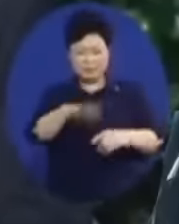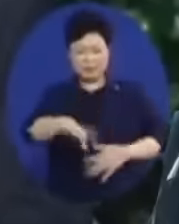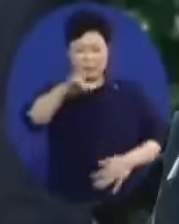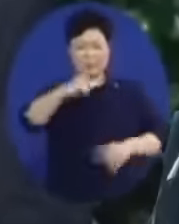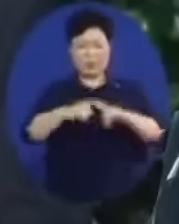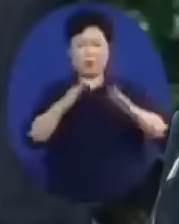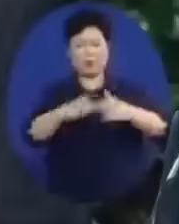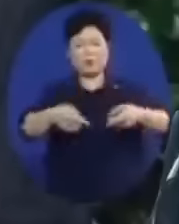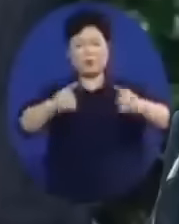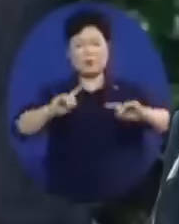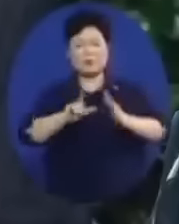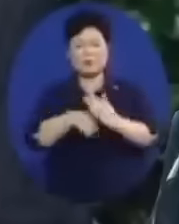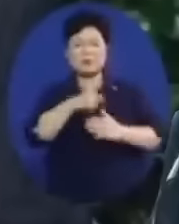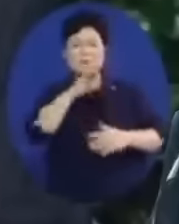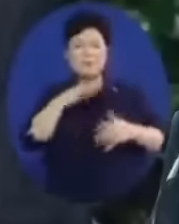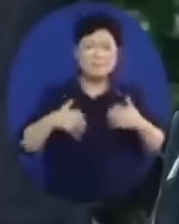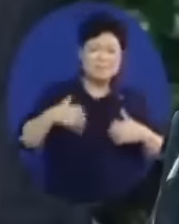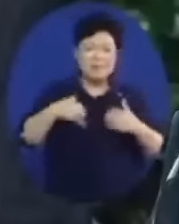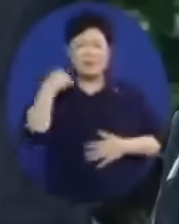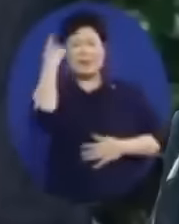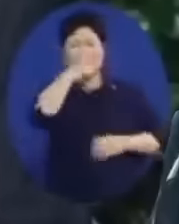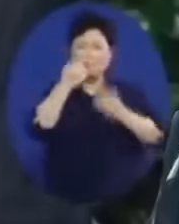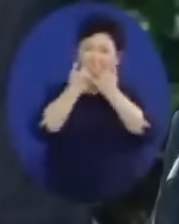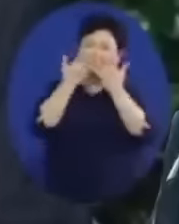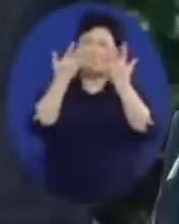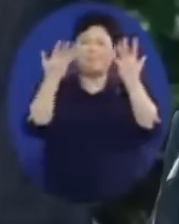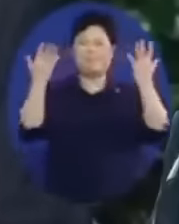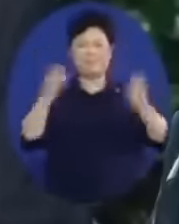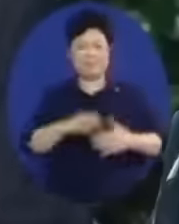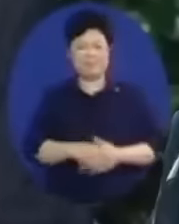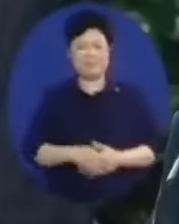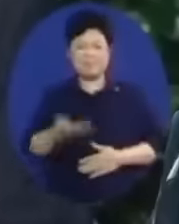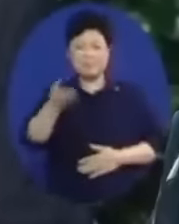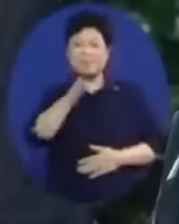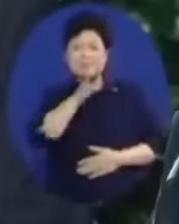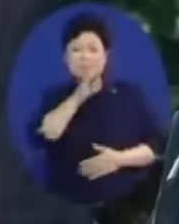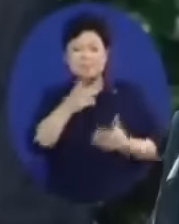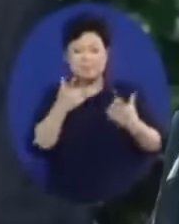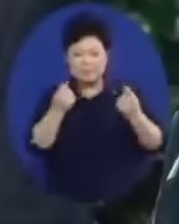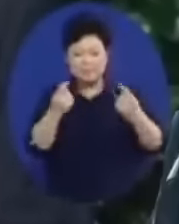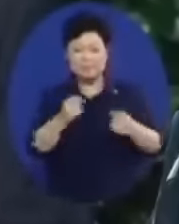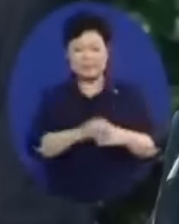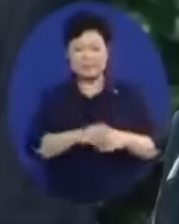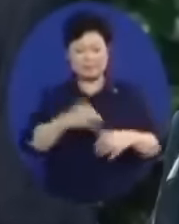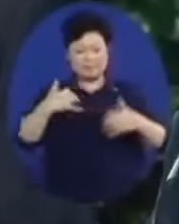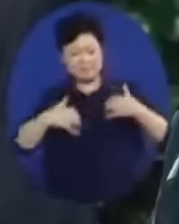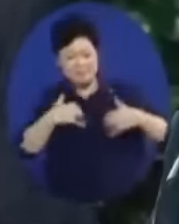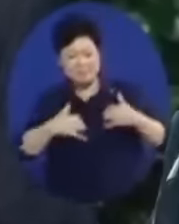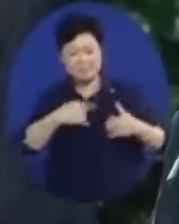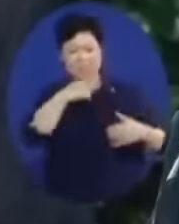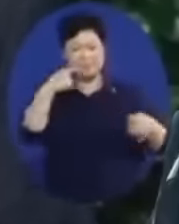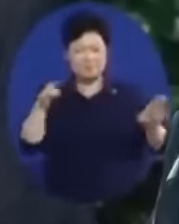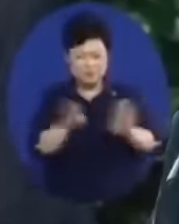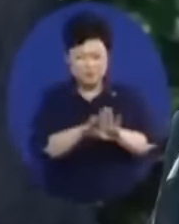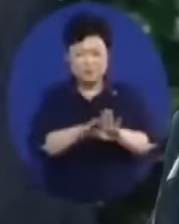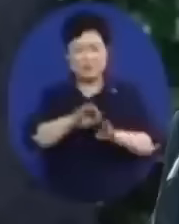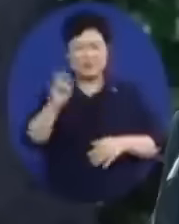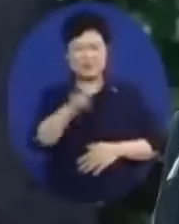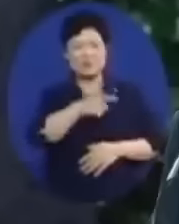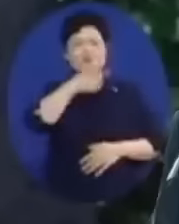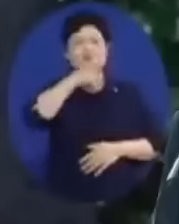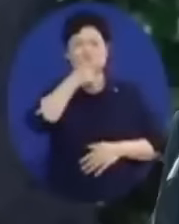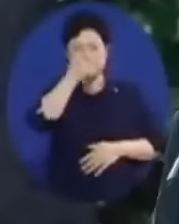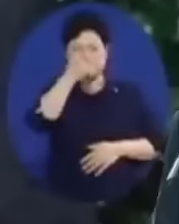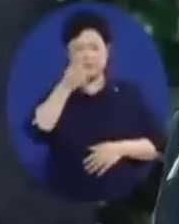기뻐하던지 얼굴에 희석이 만면이었습니다. 그렇게 즐거워하면서 주일날,